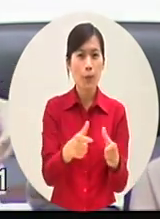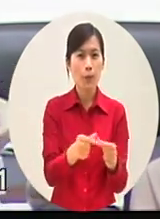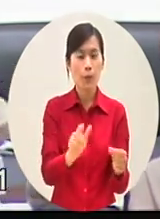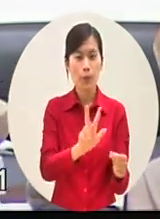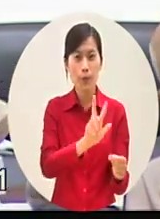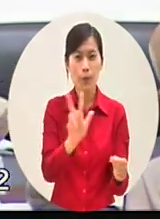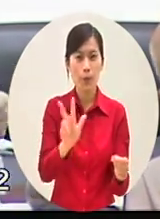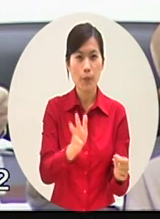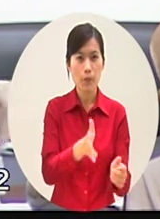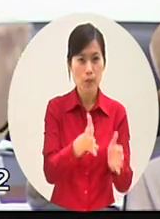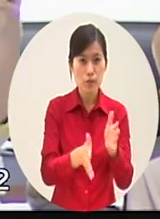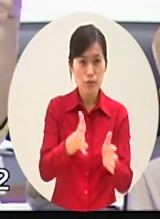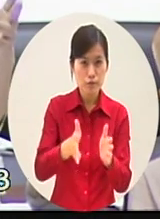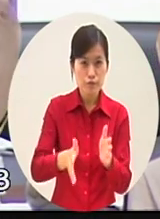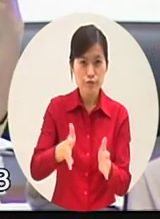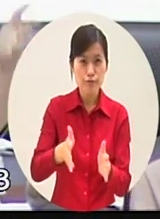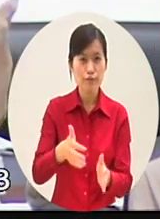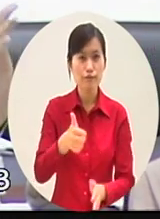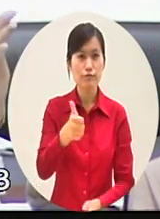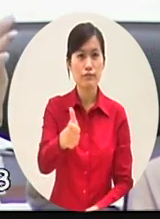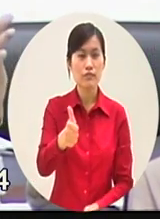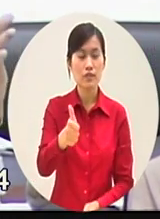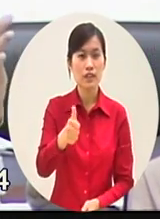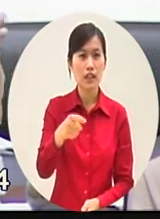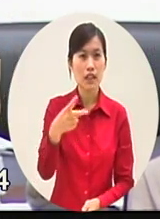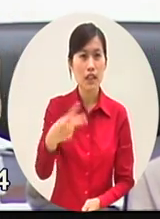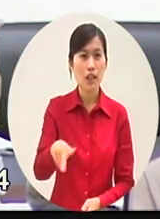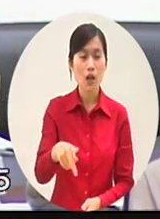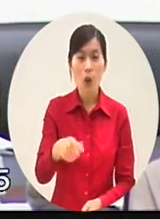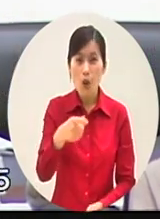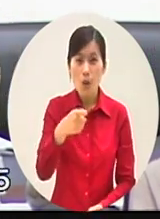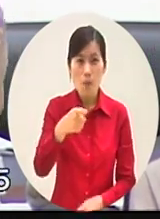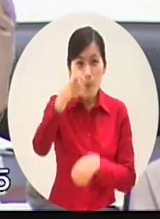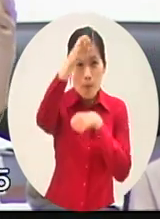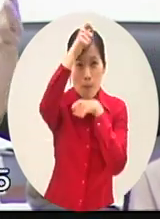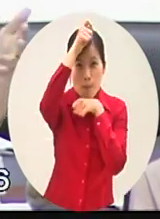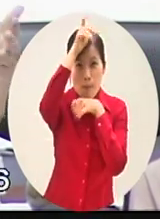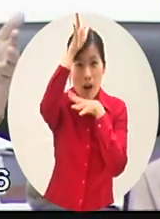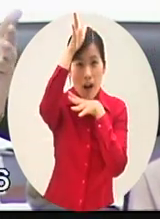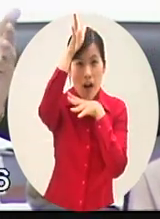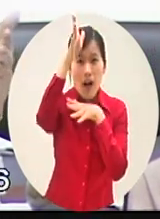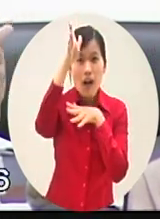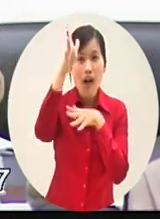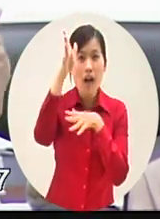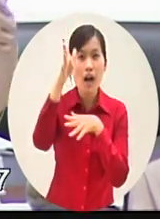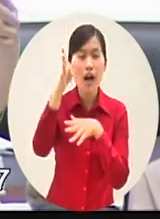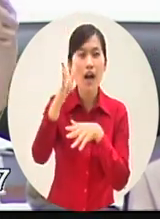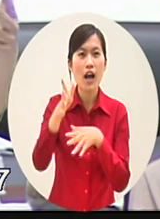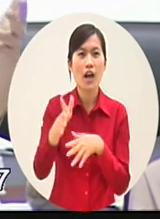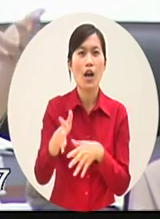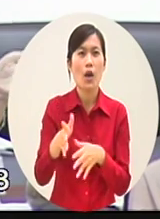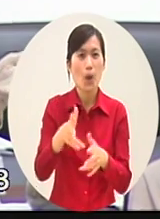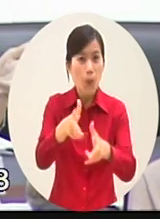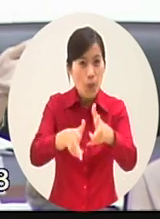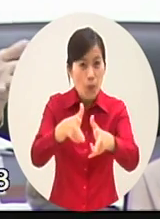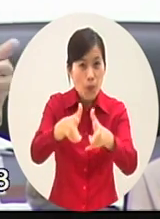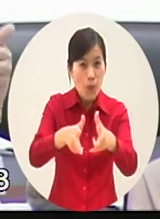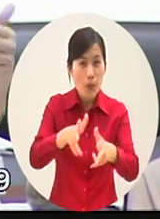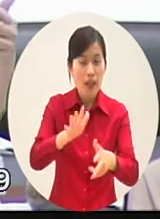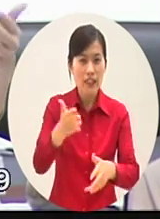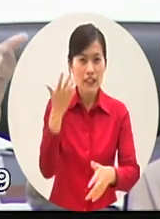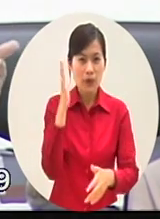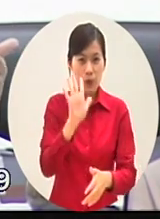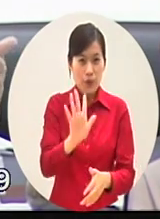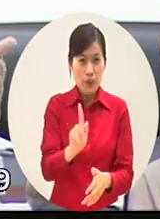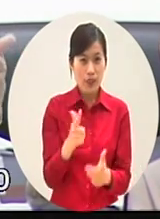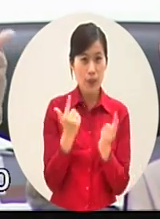个。那个凤梨工厂，就是以前吼，以前一个故事，就是一个在台北吼